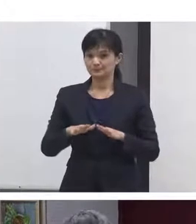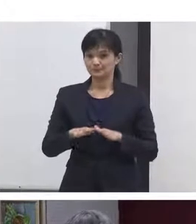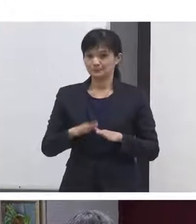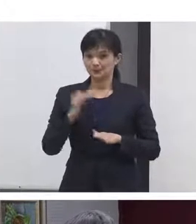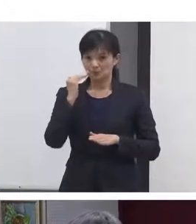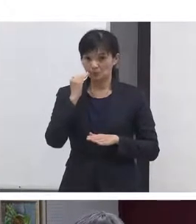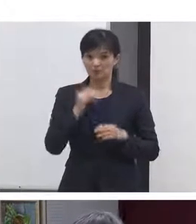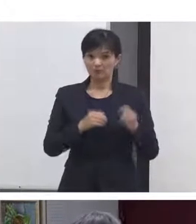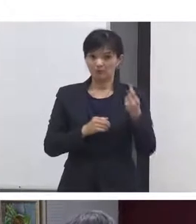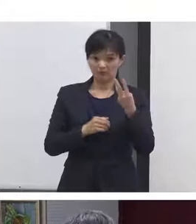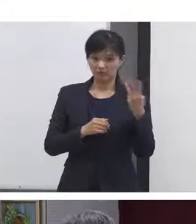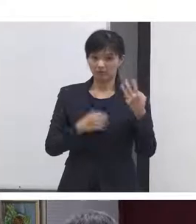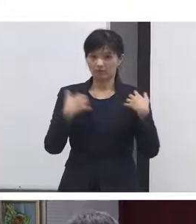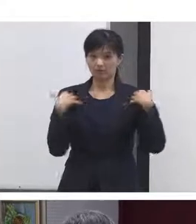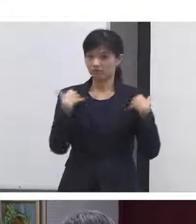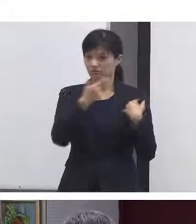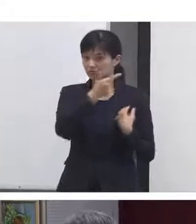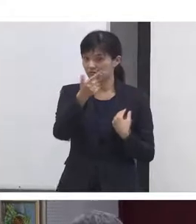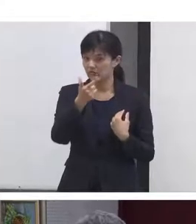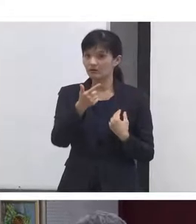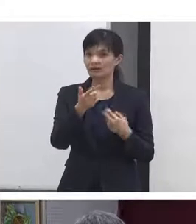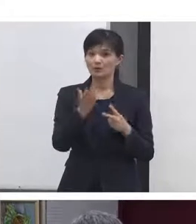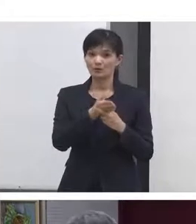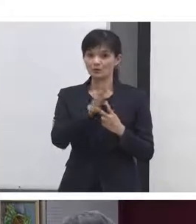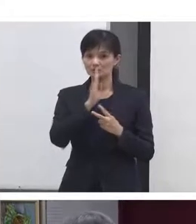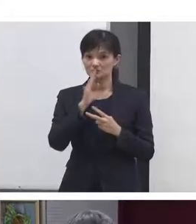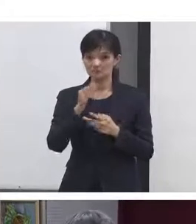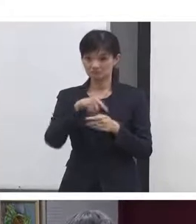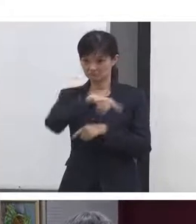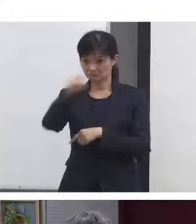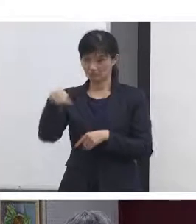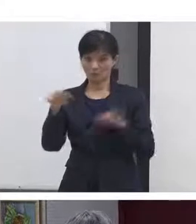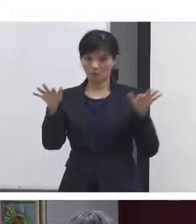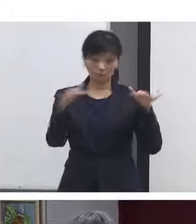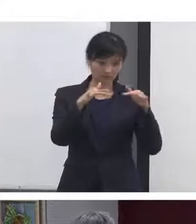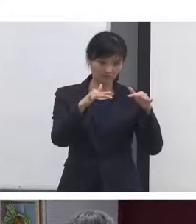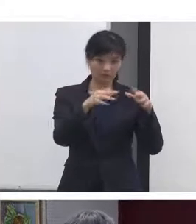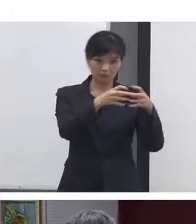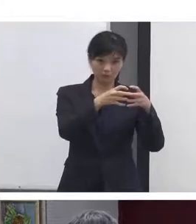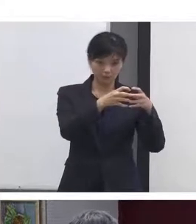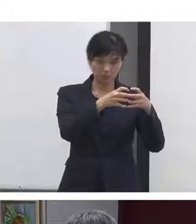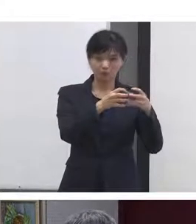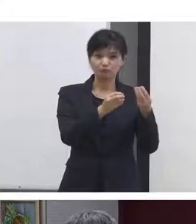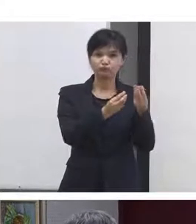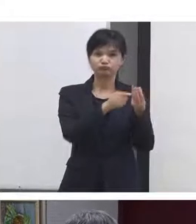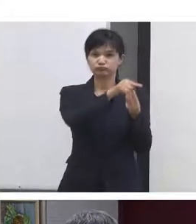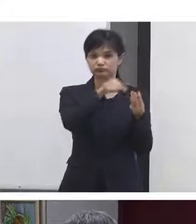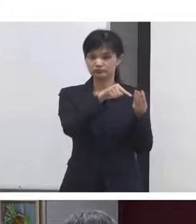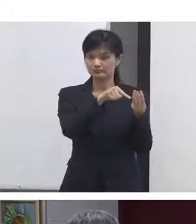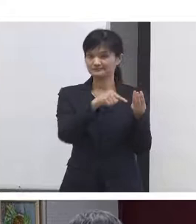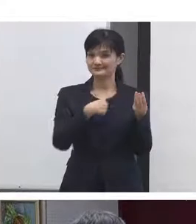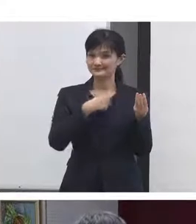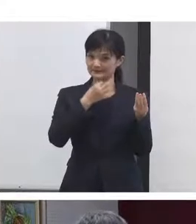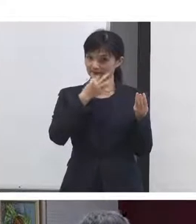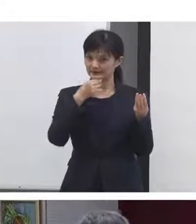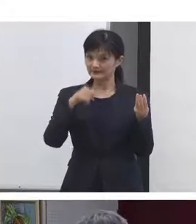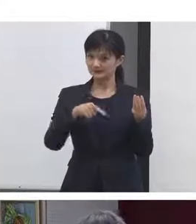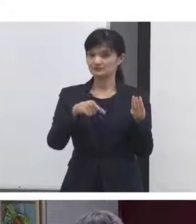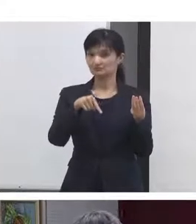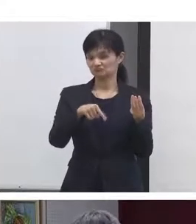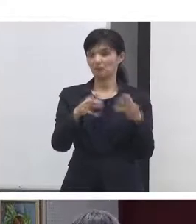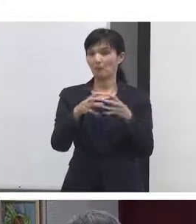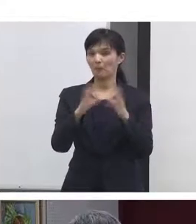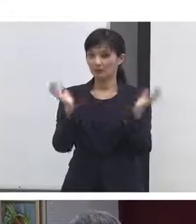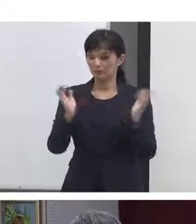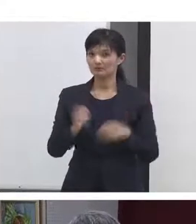几个发言人很忙或是那个名声都锁在几个人手里的话，这个社群可能会就是会结束这样。